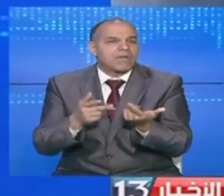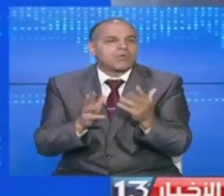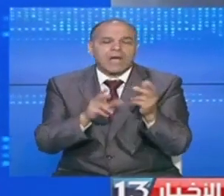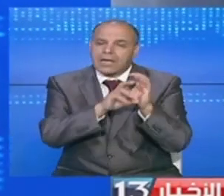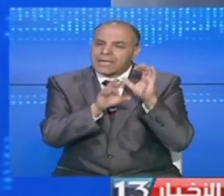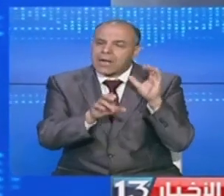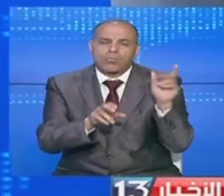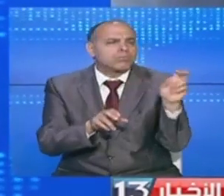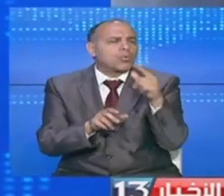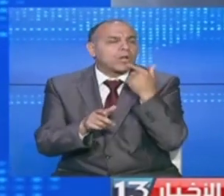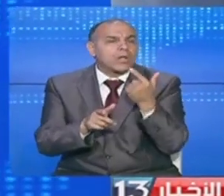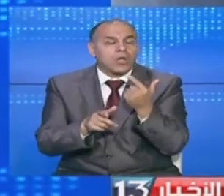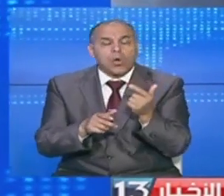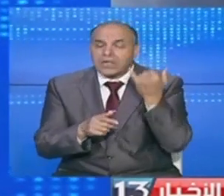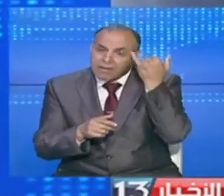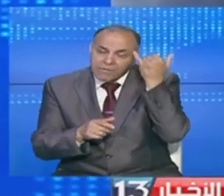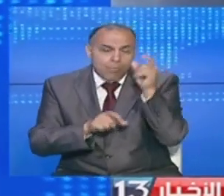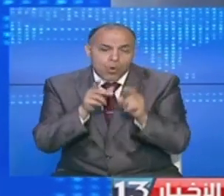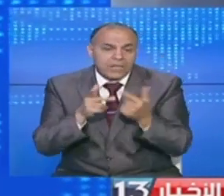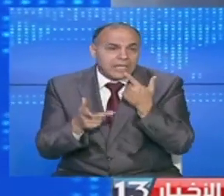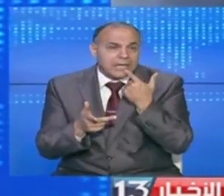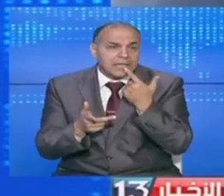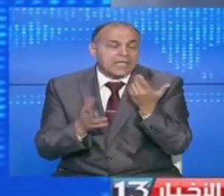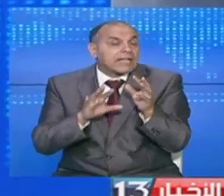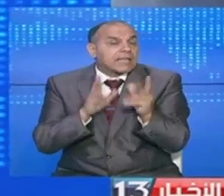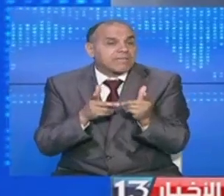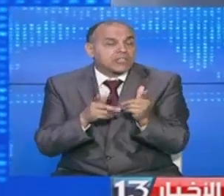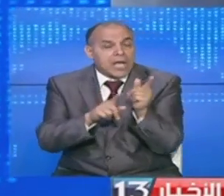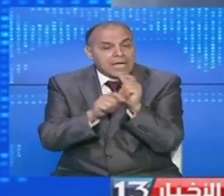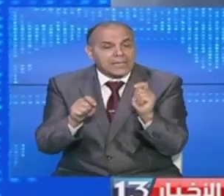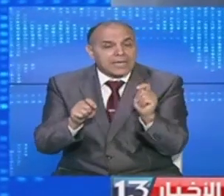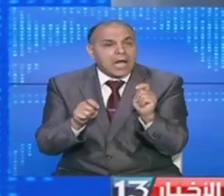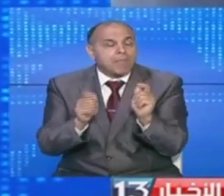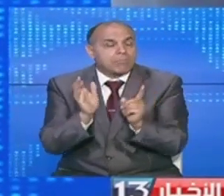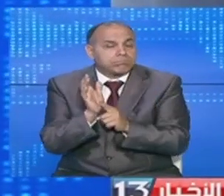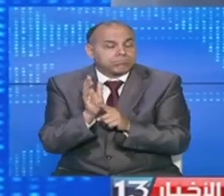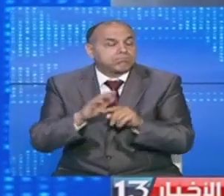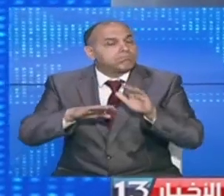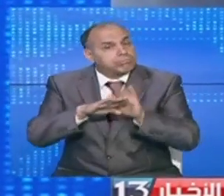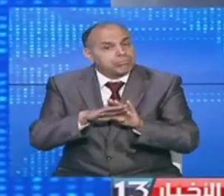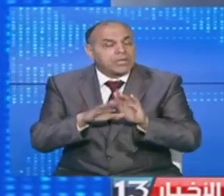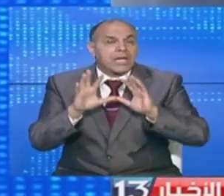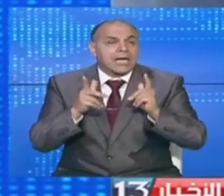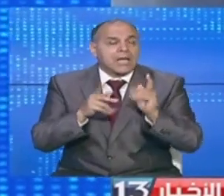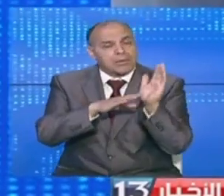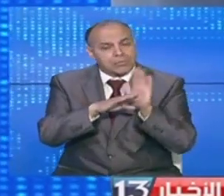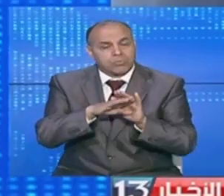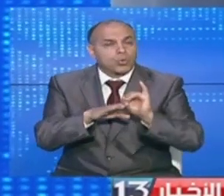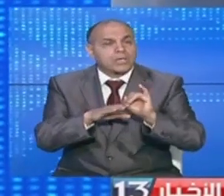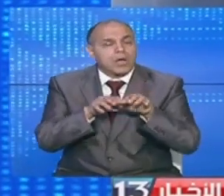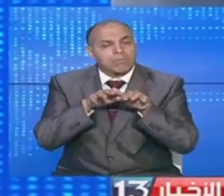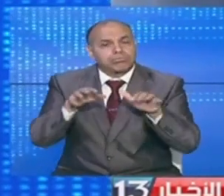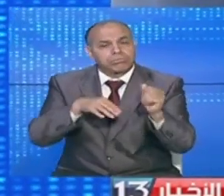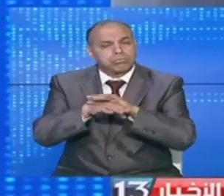وسائل النقل العمومي وانطباعات المواطنين حول كيفية احترام جميع الاحتياطات اللازمة للوقاية من